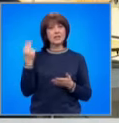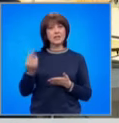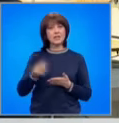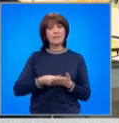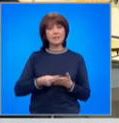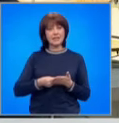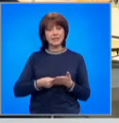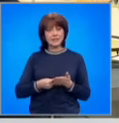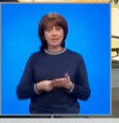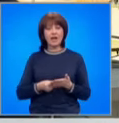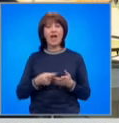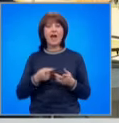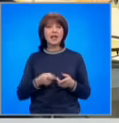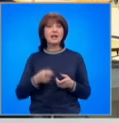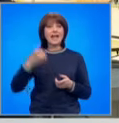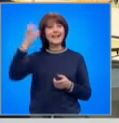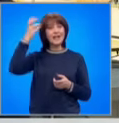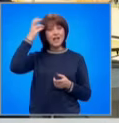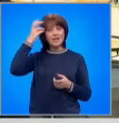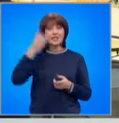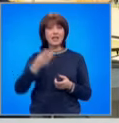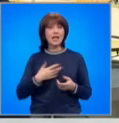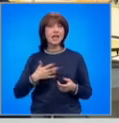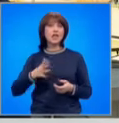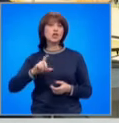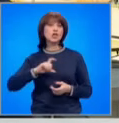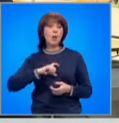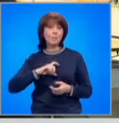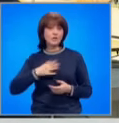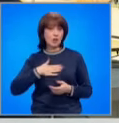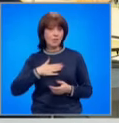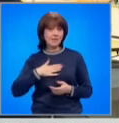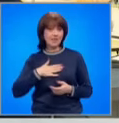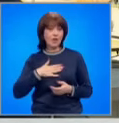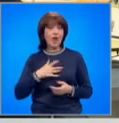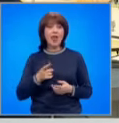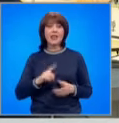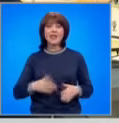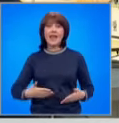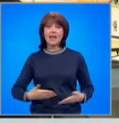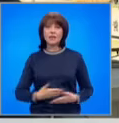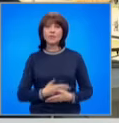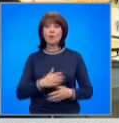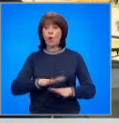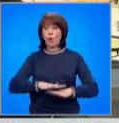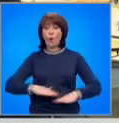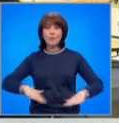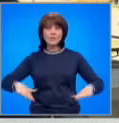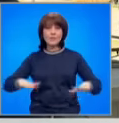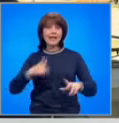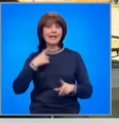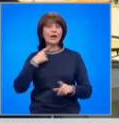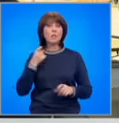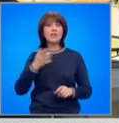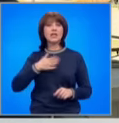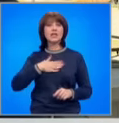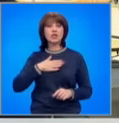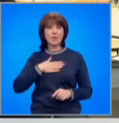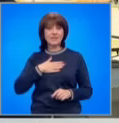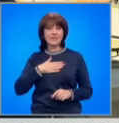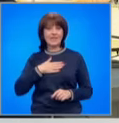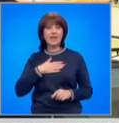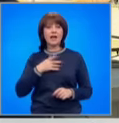да стане държавата обратно собственик, но това е излишно и не е нужно. Не е нужно общината да губи собственост. Общината е собственик,